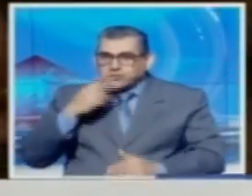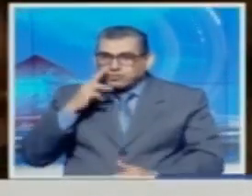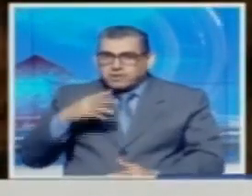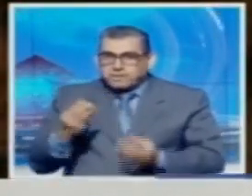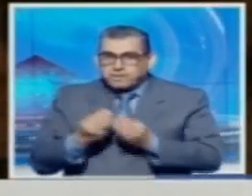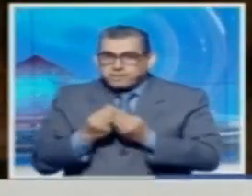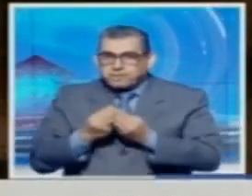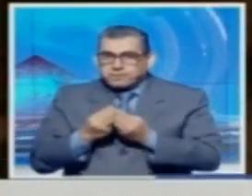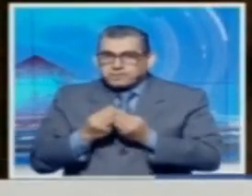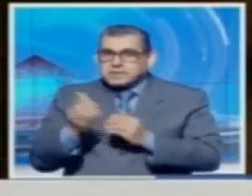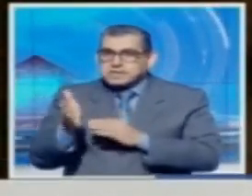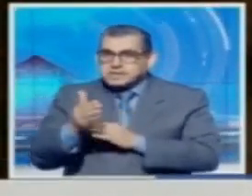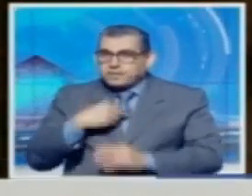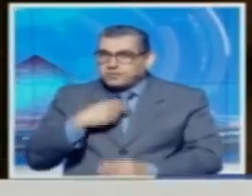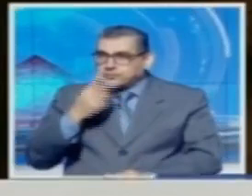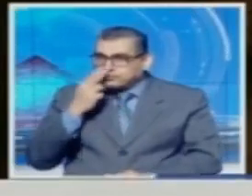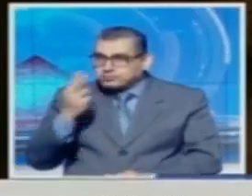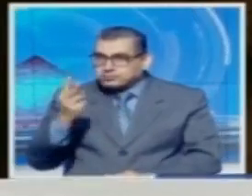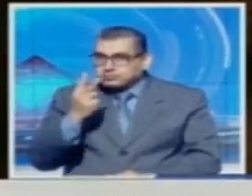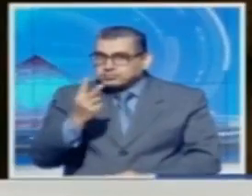مع السمك